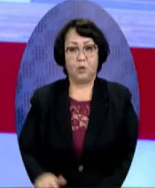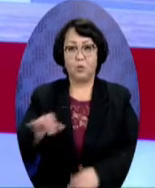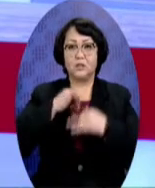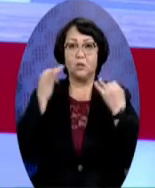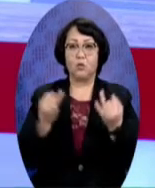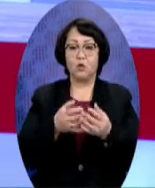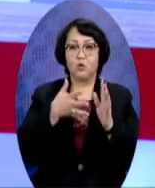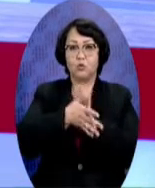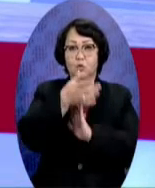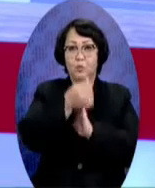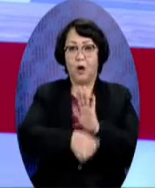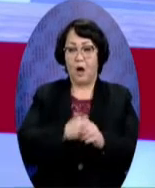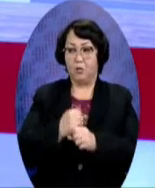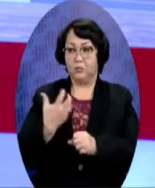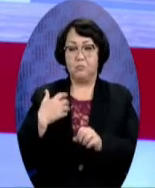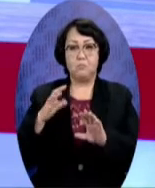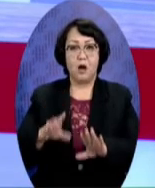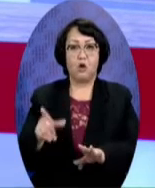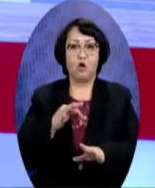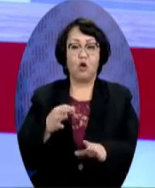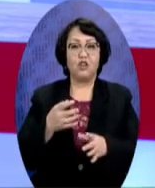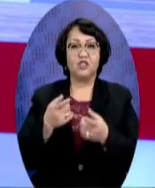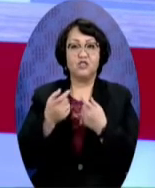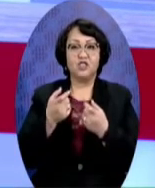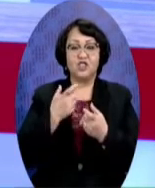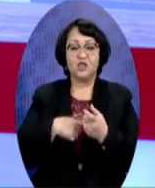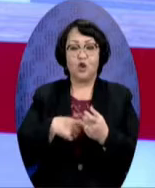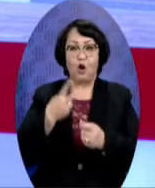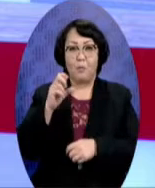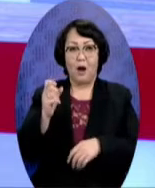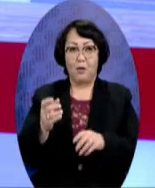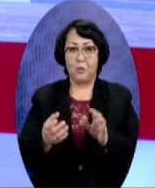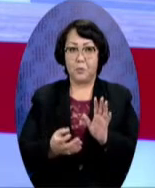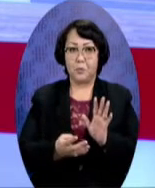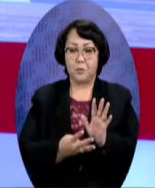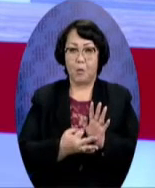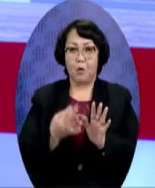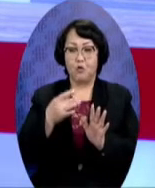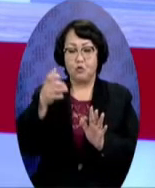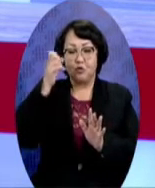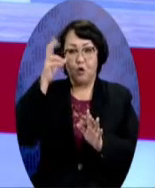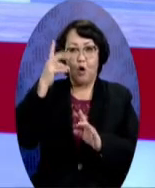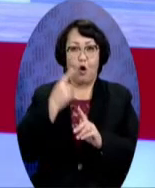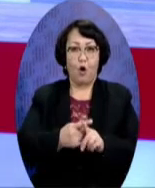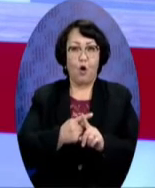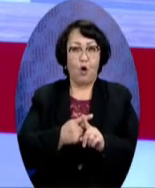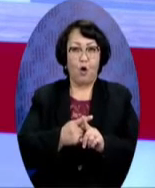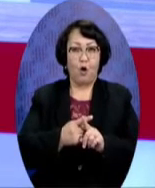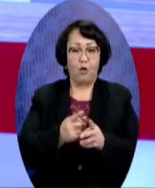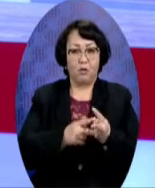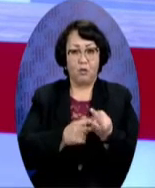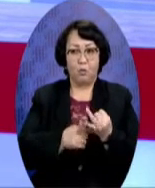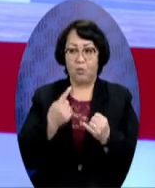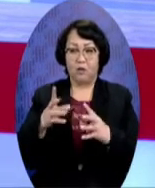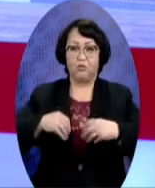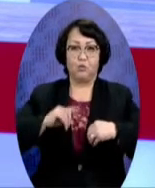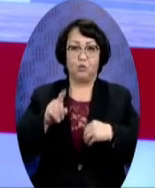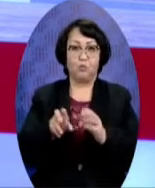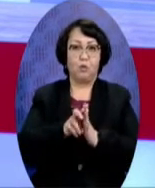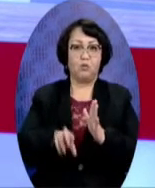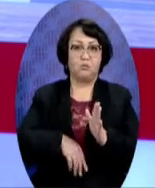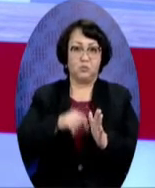Улсын хурлын төсвийн байнгын хорооны гишүүд 2020 оны улсын төсвөд хэсэгчлэн тавьсан эргэлэгчийн хоригийн зарим заалтыг хүлээн зөвшөөрөх боломжгүй гэсэн байр суурьтай